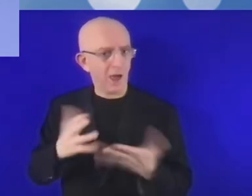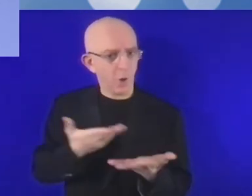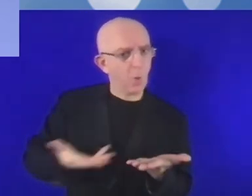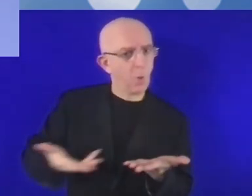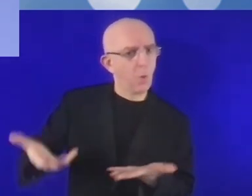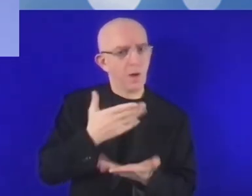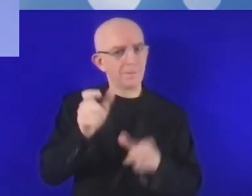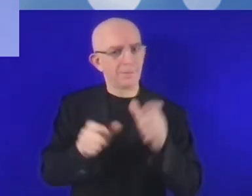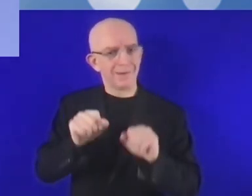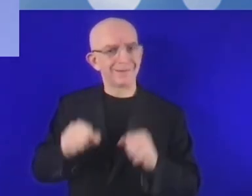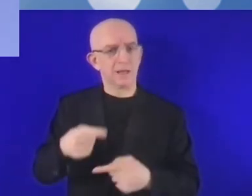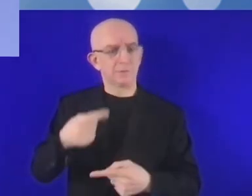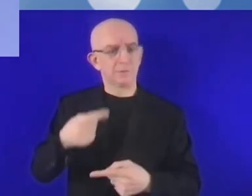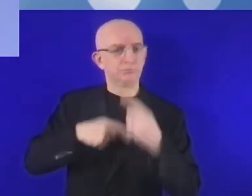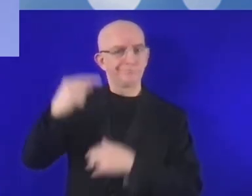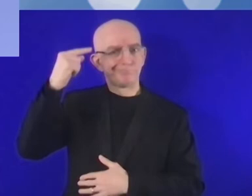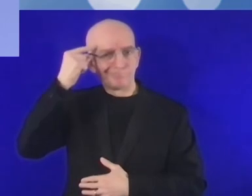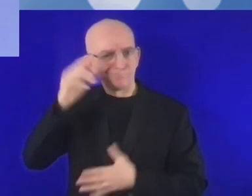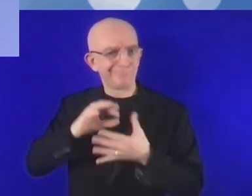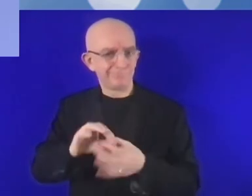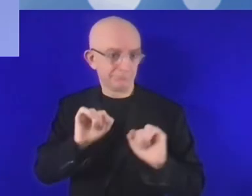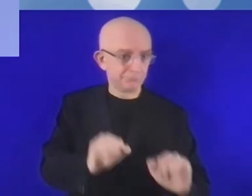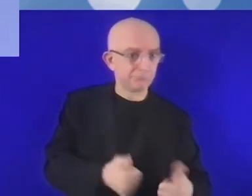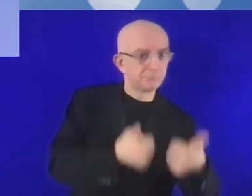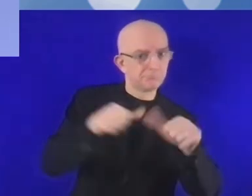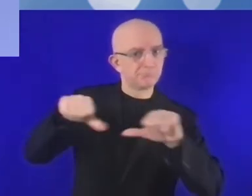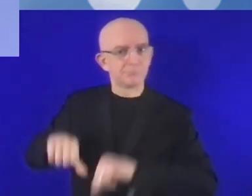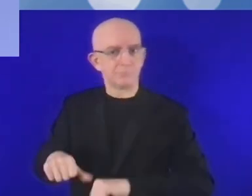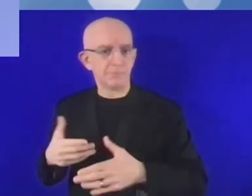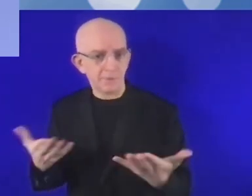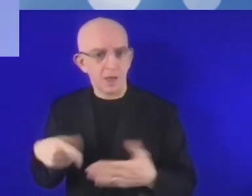الأشخاص في العالم هذا الإحساس